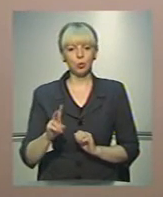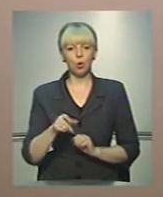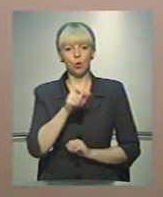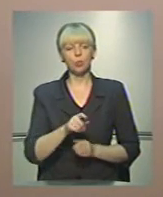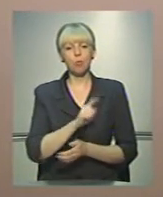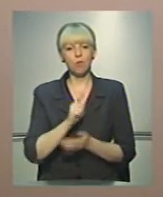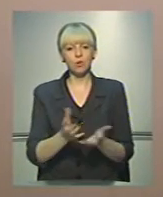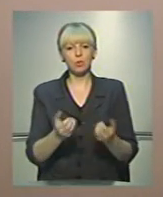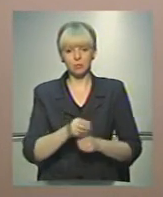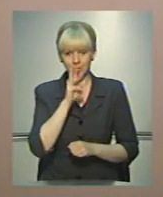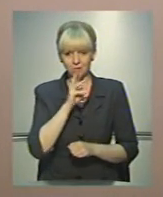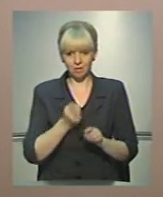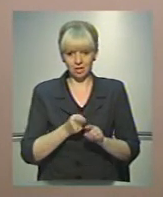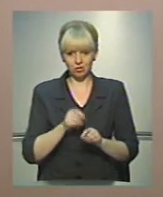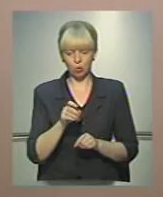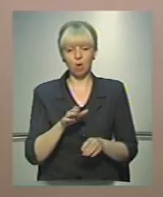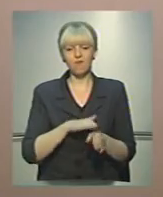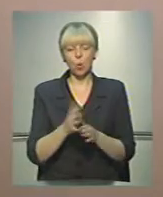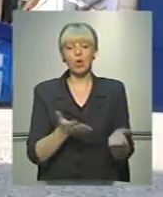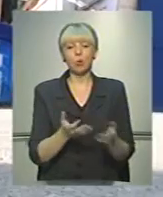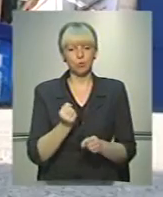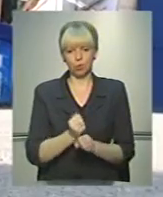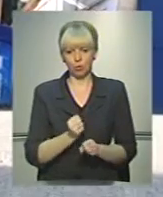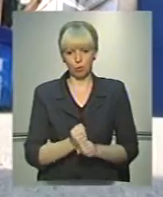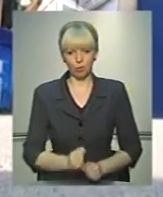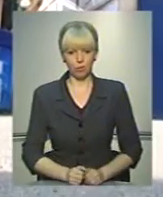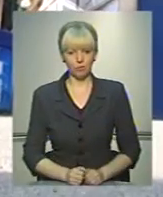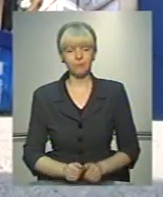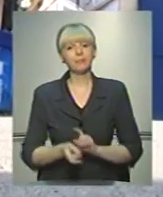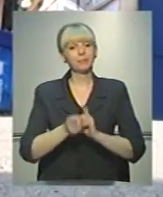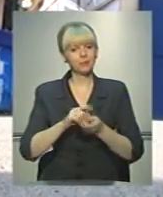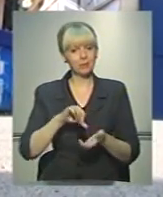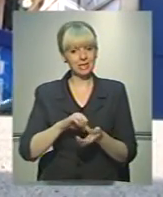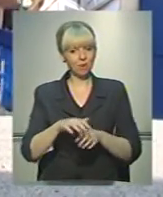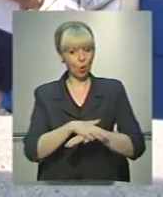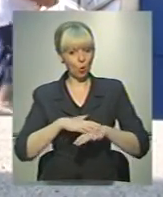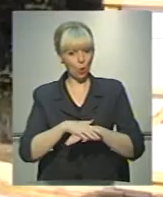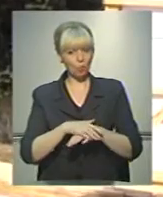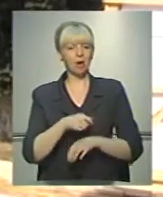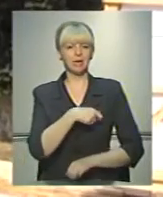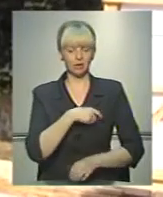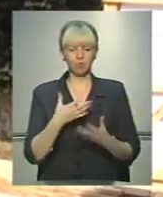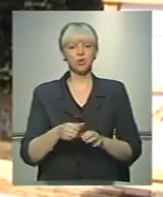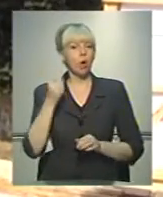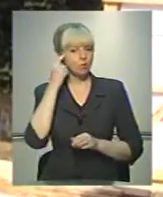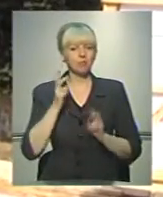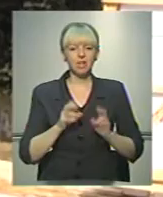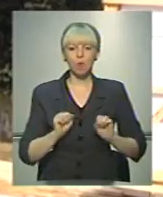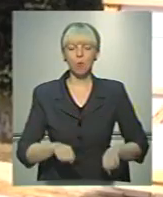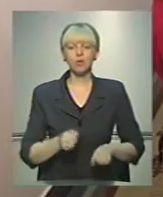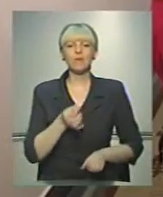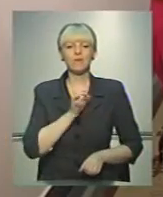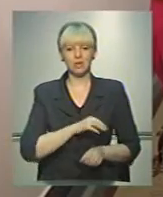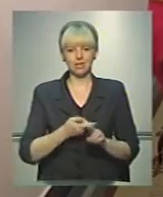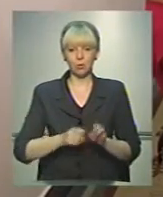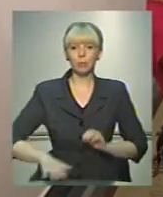Люди повинні отримувати зарплату за те, що вони виконують якусь роботу. Натомість представники громадськості та депутати вже роздумують, як можна використати